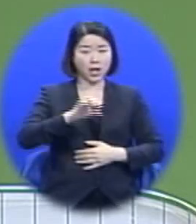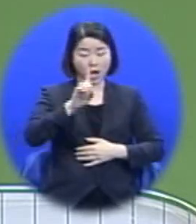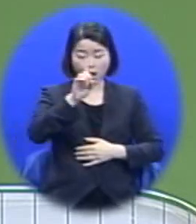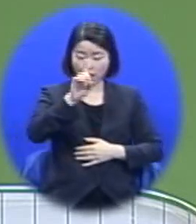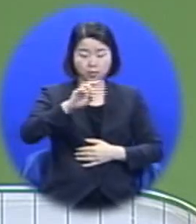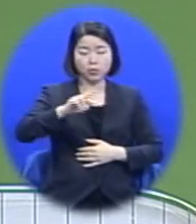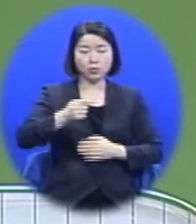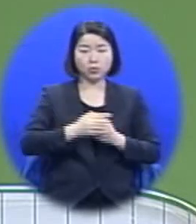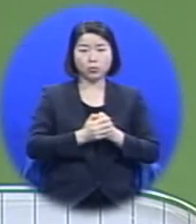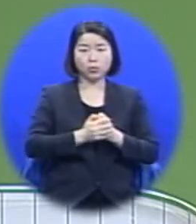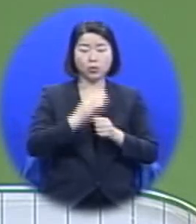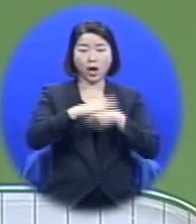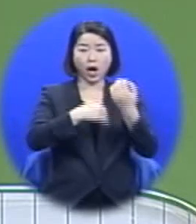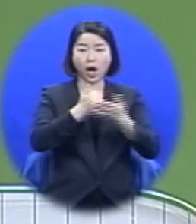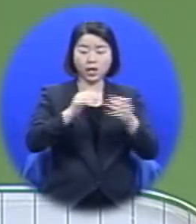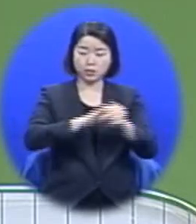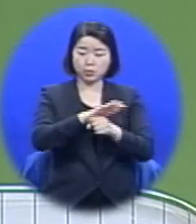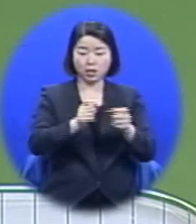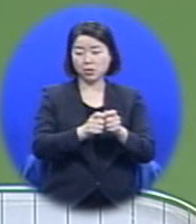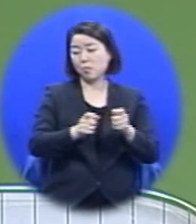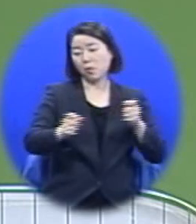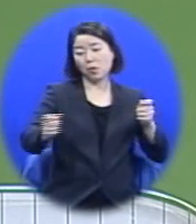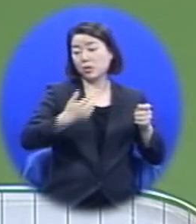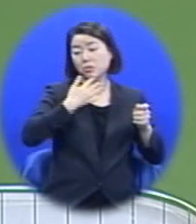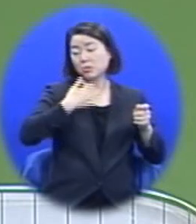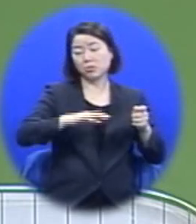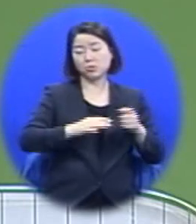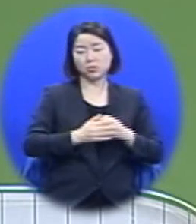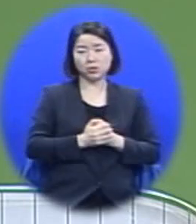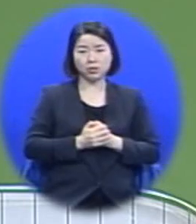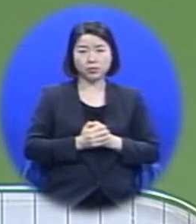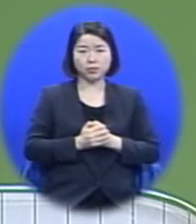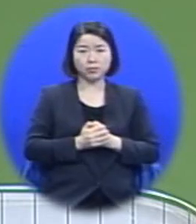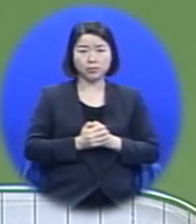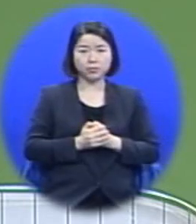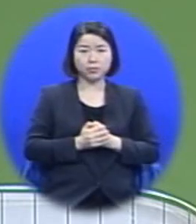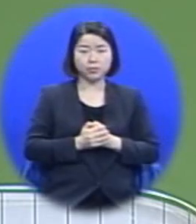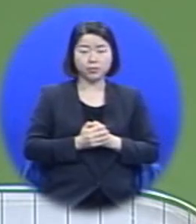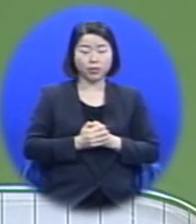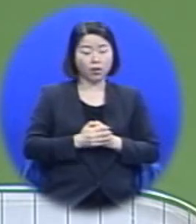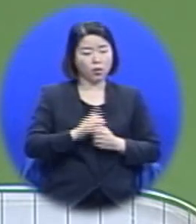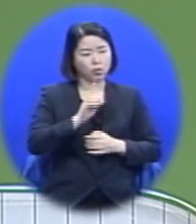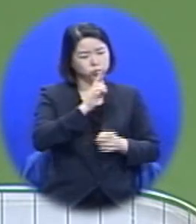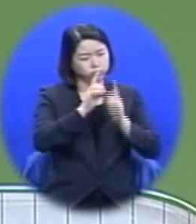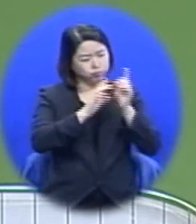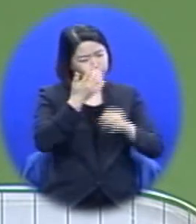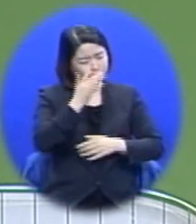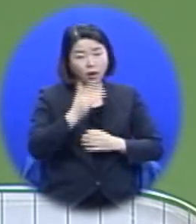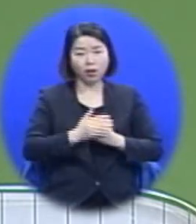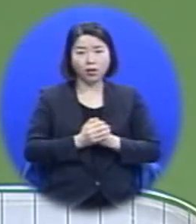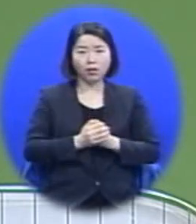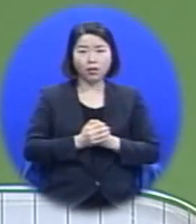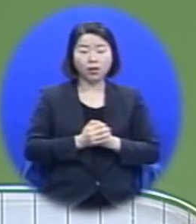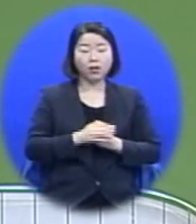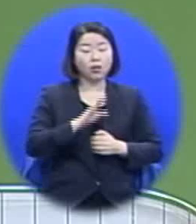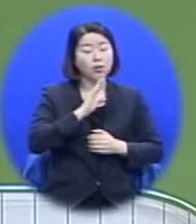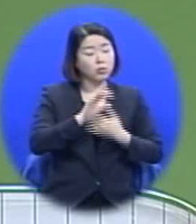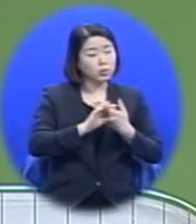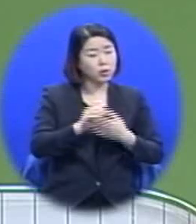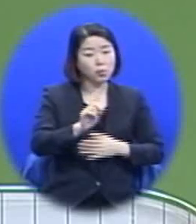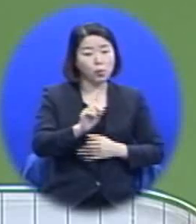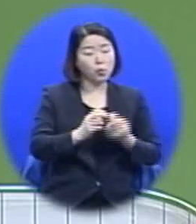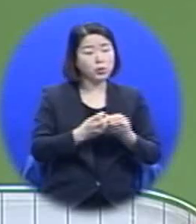하나님의 사랑 해서 멀어 본 적이 없습니다 아니 말도 한테 산을 아니 그렇다면 어떻게